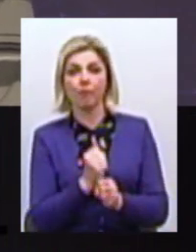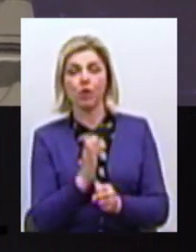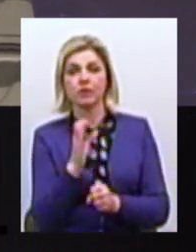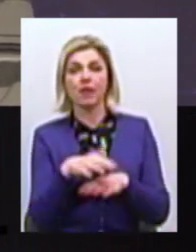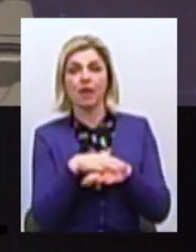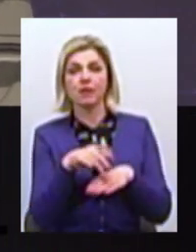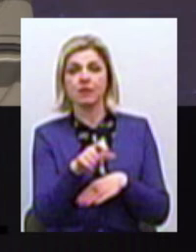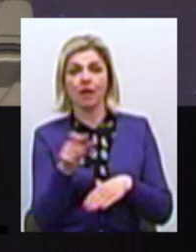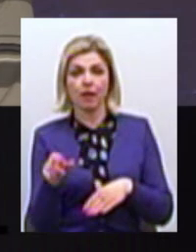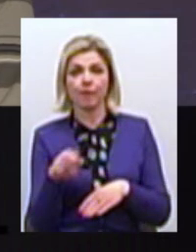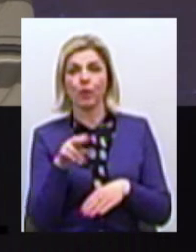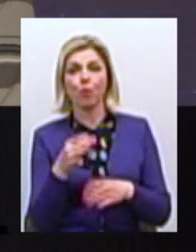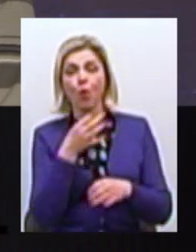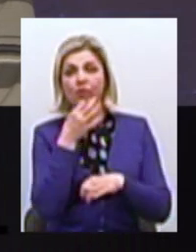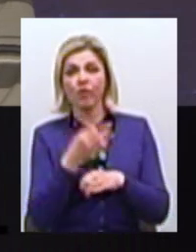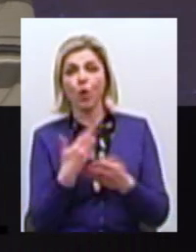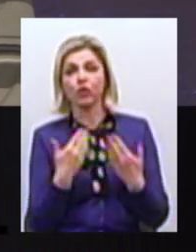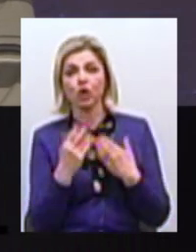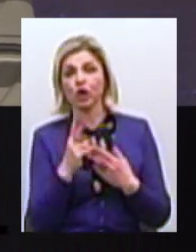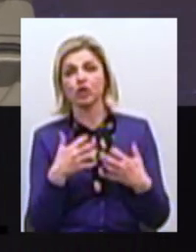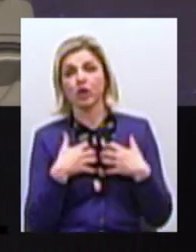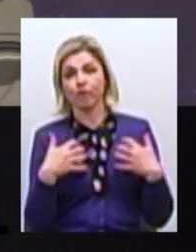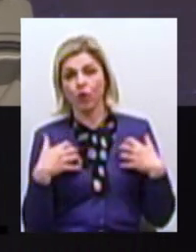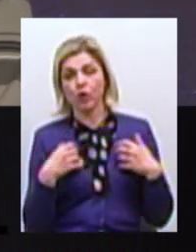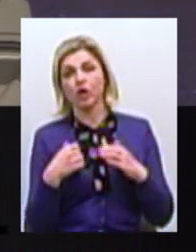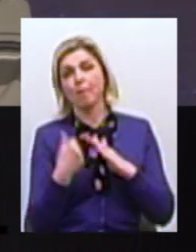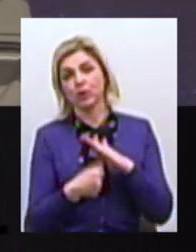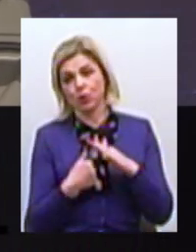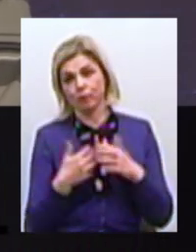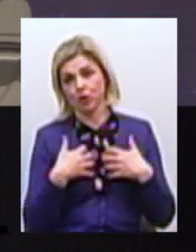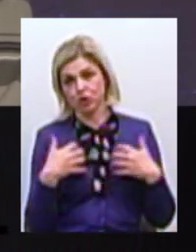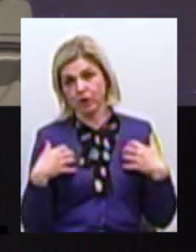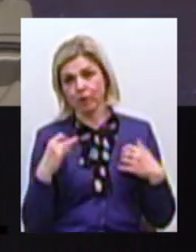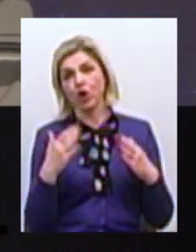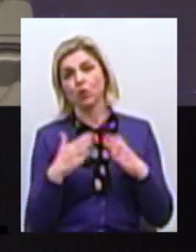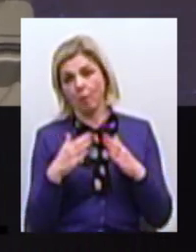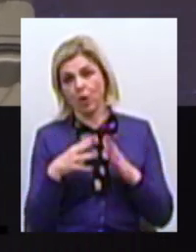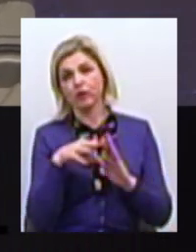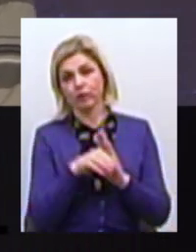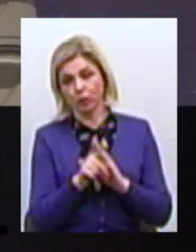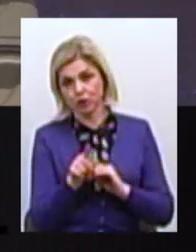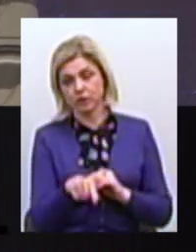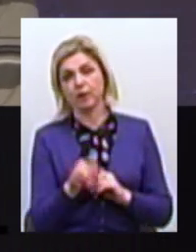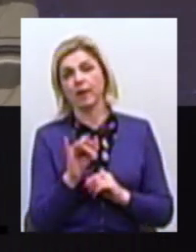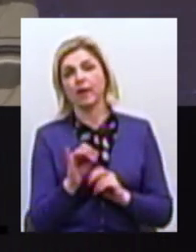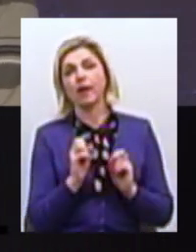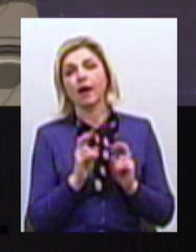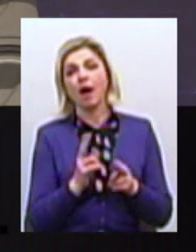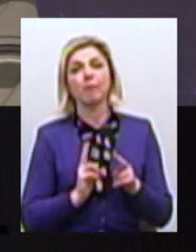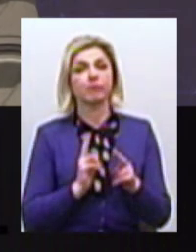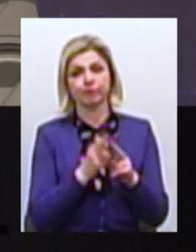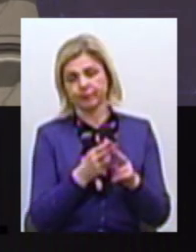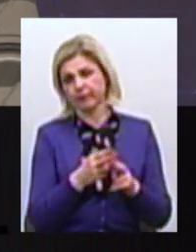населением по ответственному отношению к животным, в частности бездомным животным, ну и домашним в том числе, и предотвращению